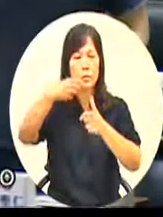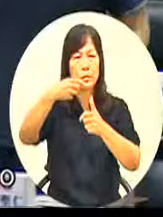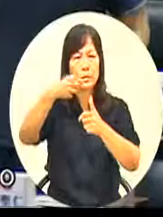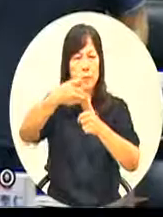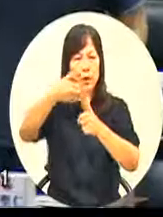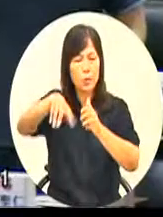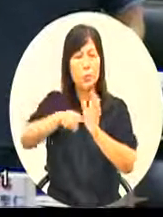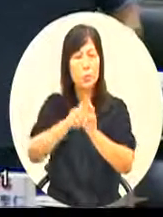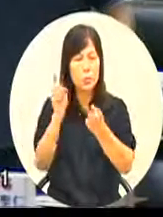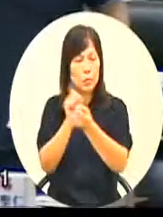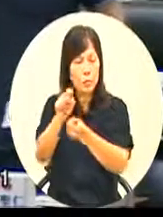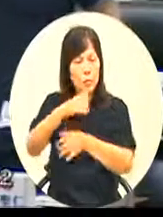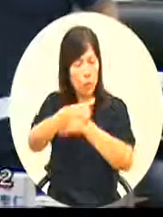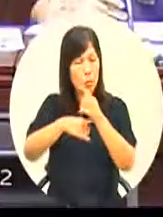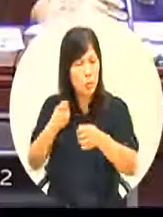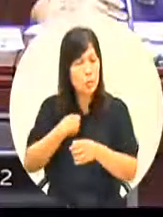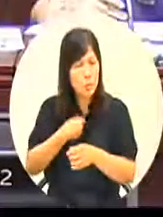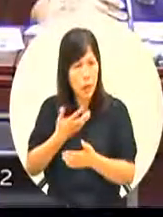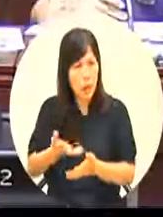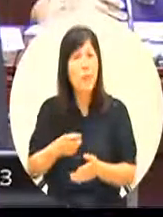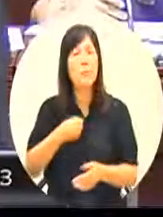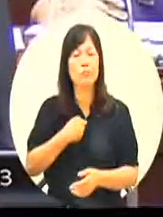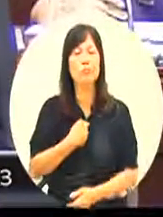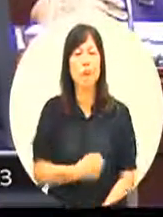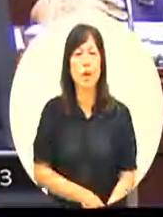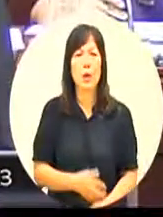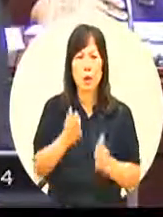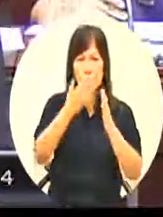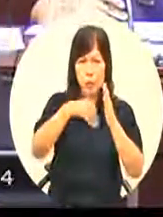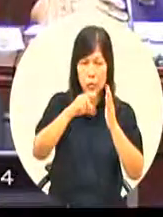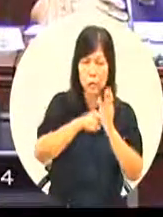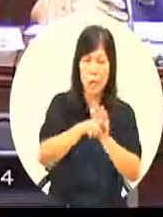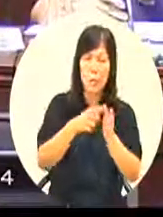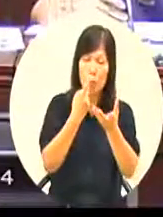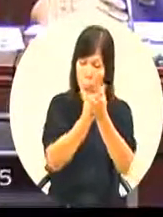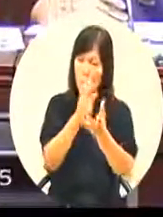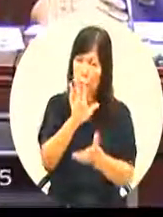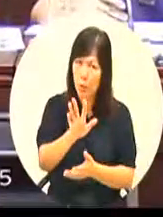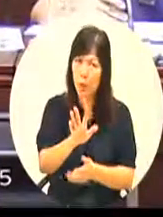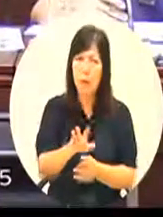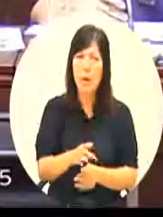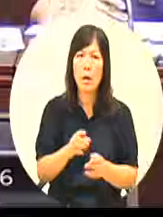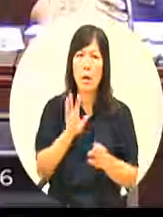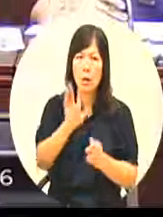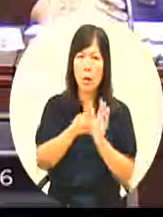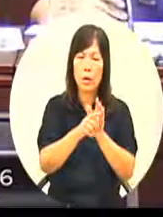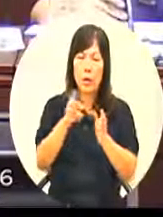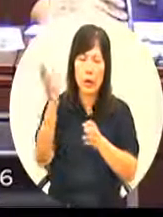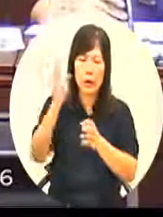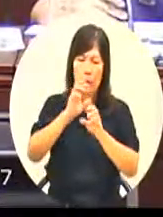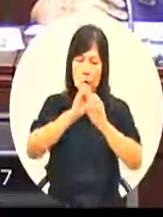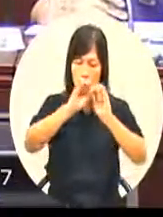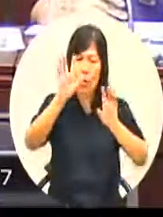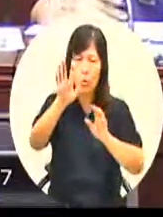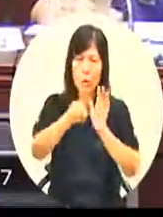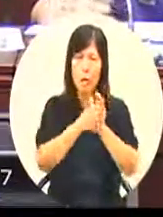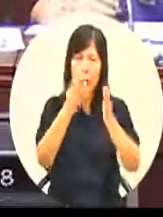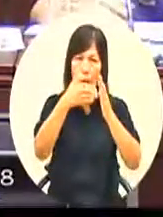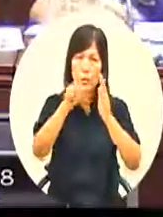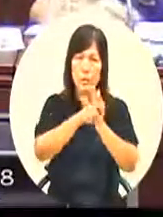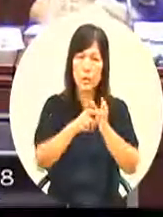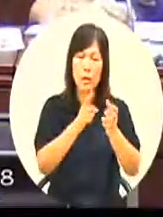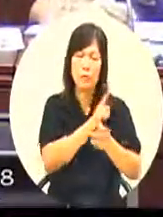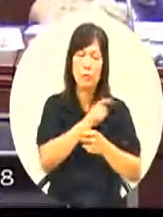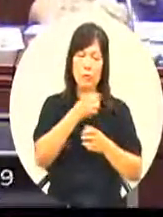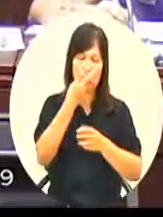我们知道。 那学校有没有去参加？ 有，当时讯息有发给学校，他们可能有人就自